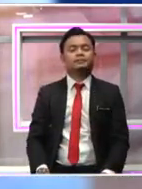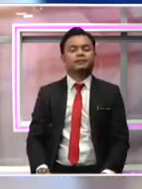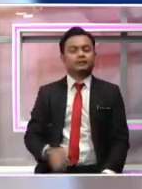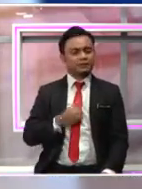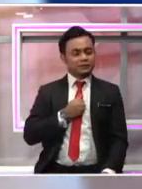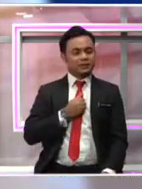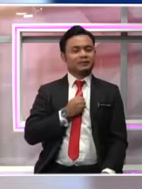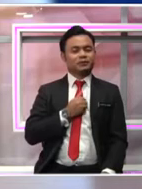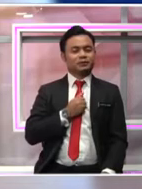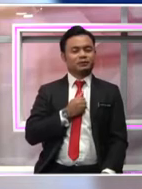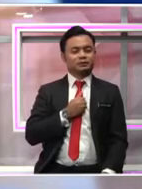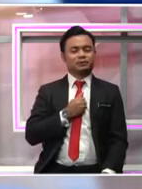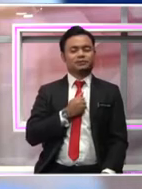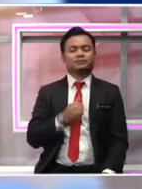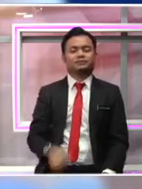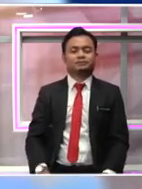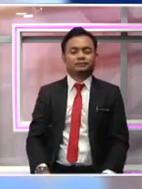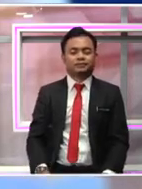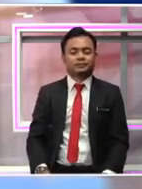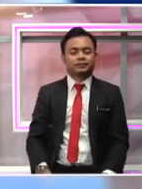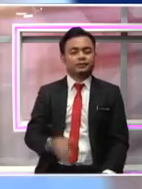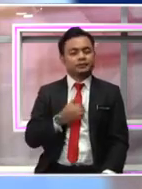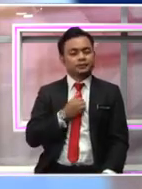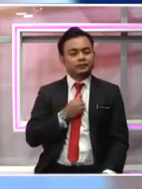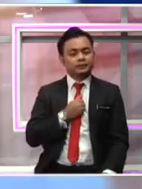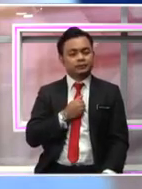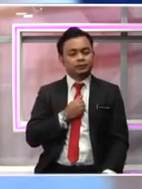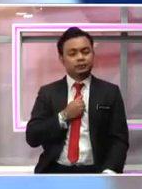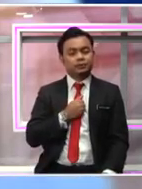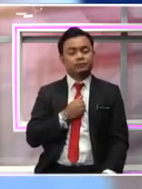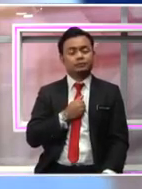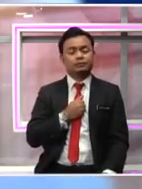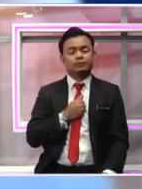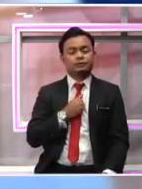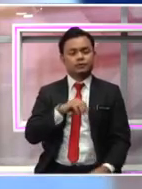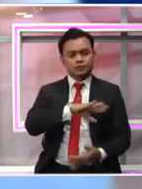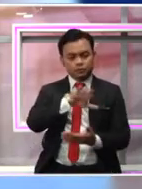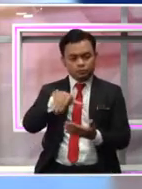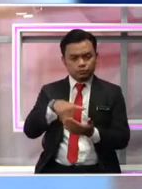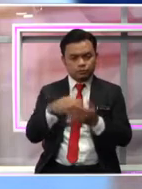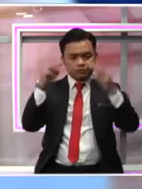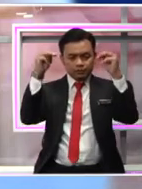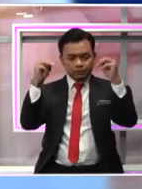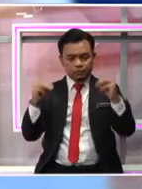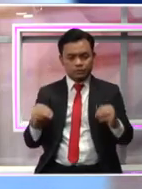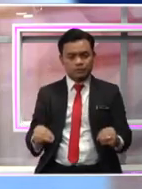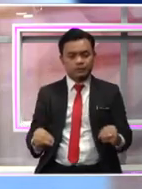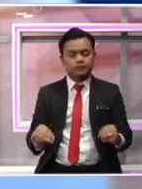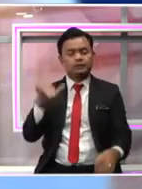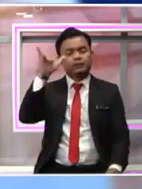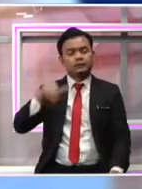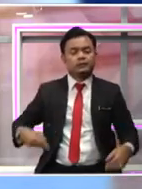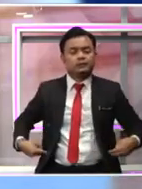jantung jejantung jantung ini misal kalau misalnya tahu setiap manusia setiap orang yang hidup